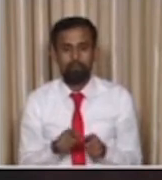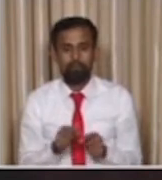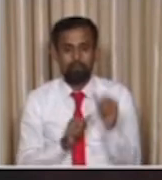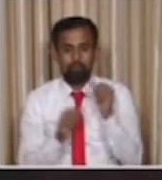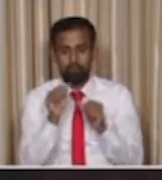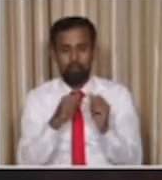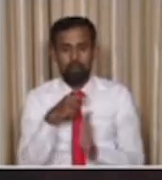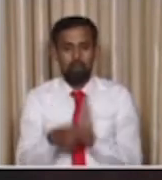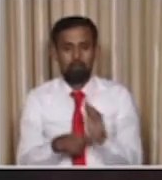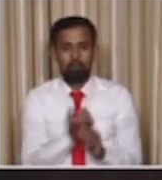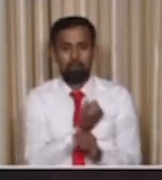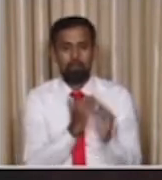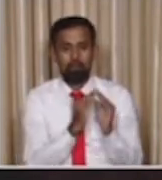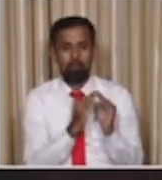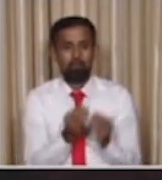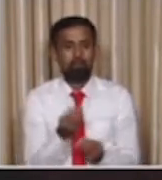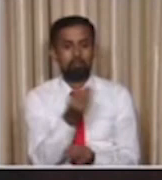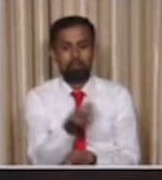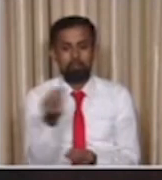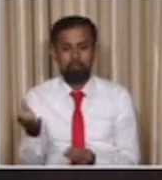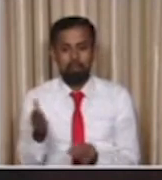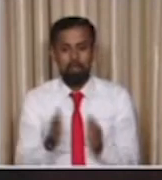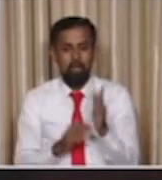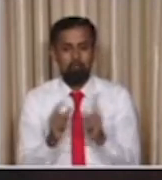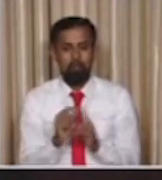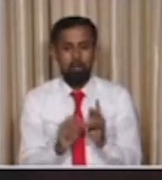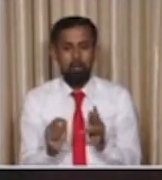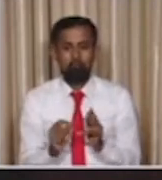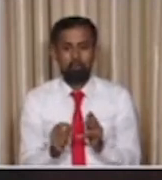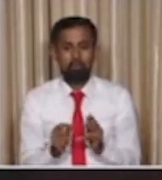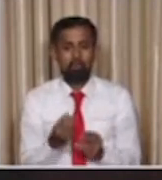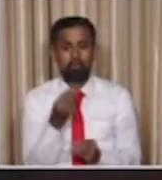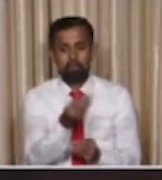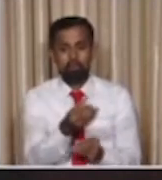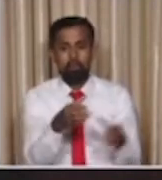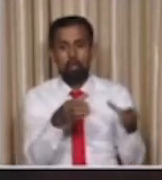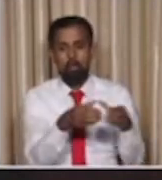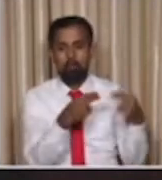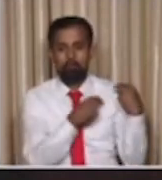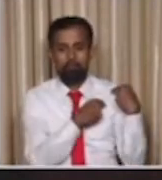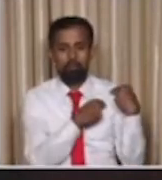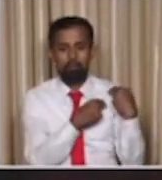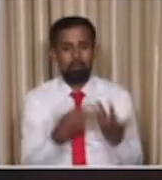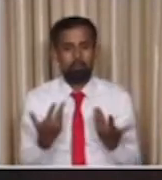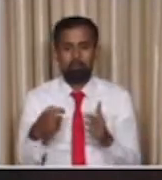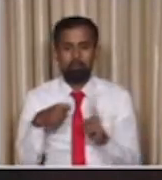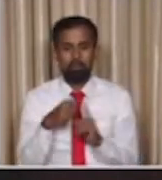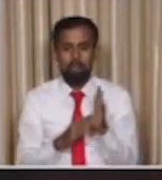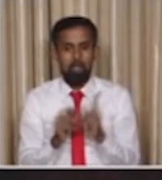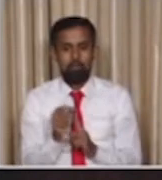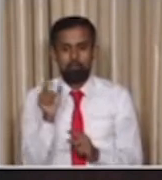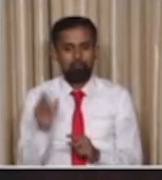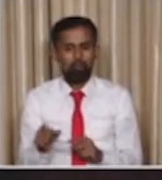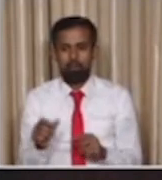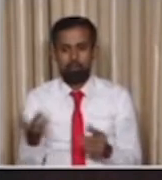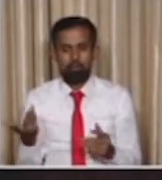වර්ග දිවයින පුරා රෝහල් වෙත බෙදා හැරීම සෞඛ්‍ය අමාත්‍යාංශයේ සැපයින් අංශයෙන් සිදු කරන්නේ. නැතුව මේ කේලිය රඹුක්කැල්ල අමාත්‍යතුමා නෙවෙයි,